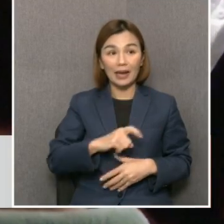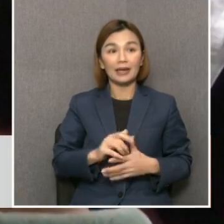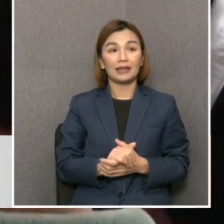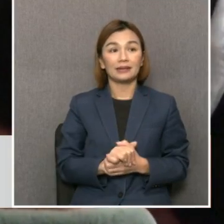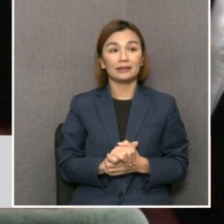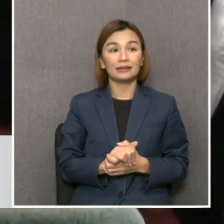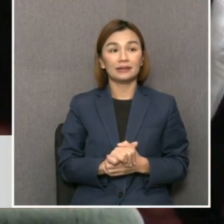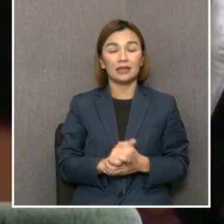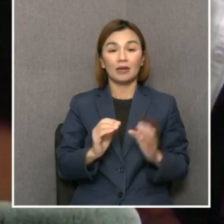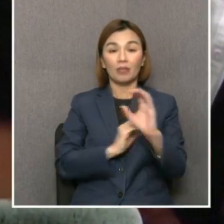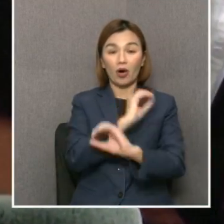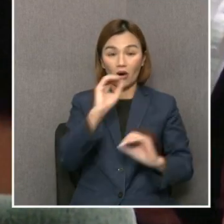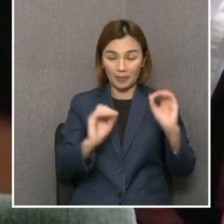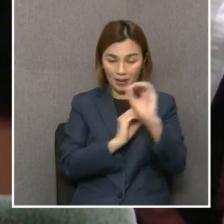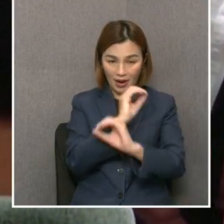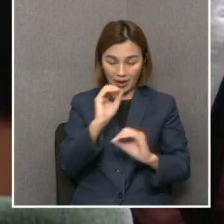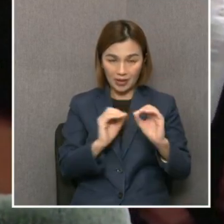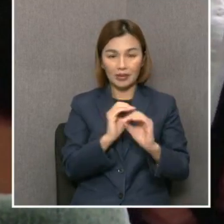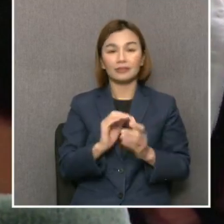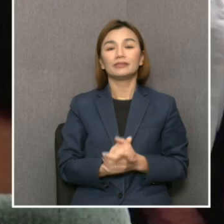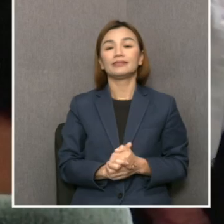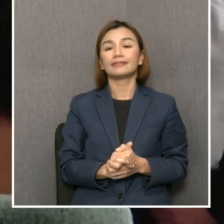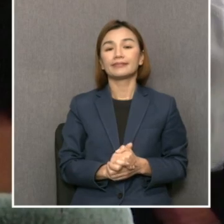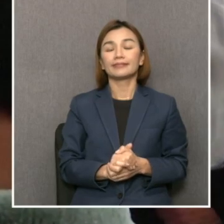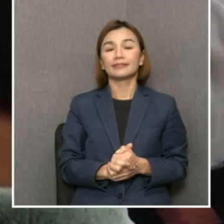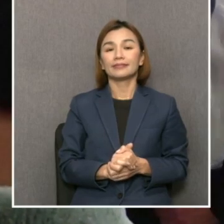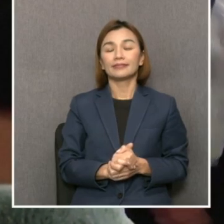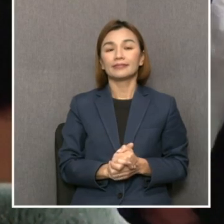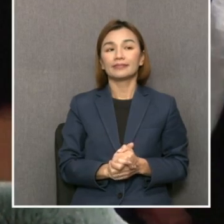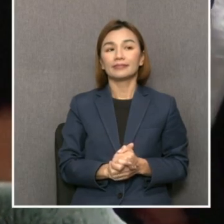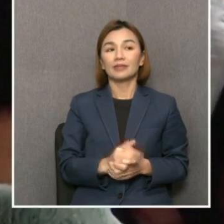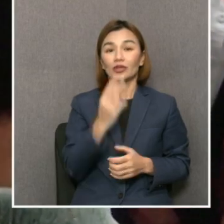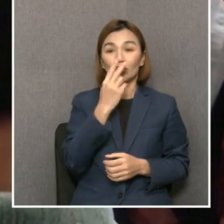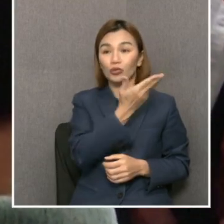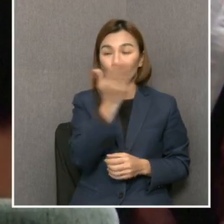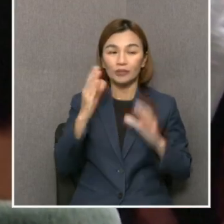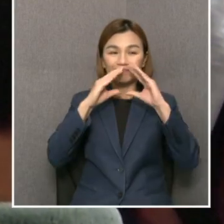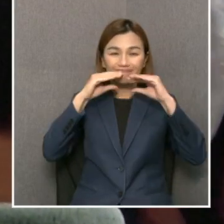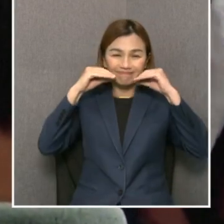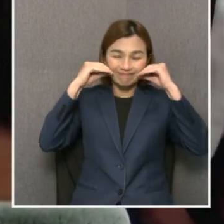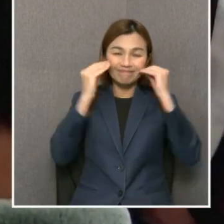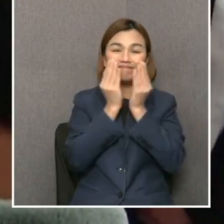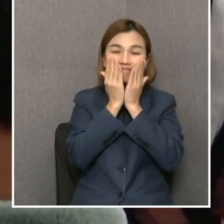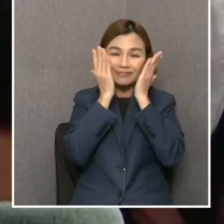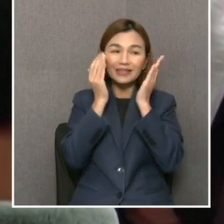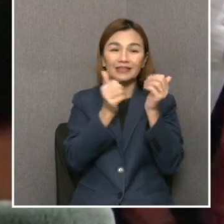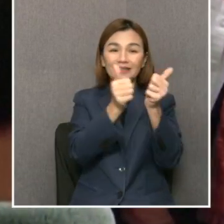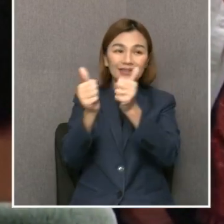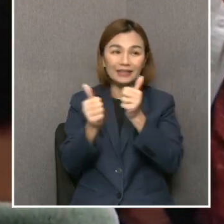มีความปลอดภัยนะครับแล้วก็ดูหน้าตาสดใสแจ่มใสทั้ง